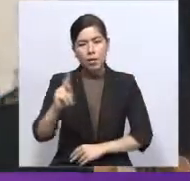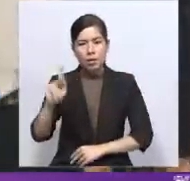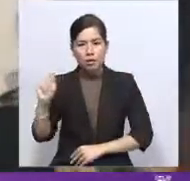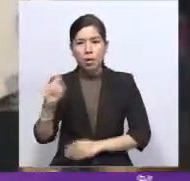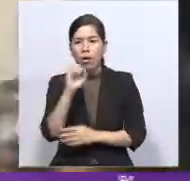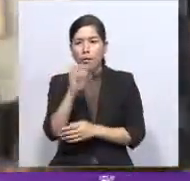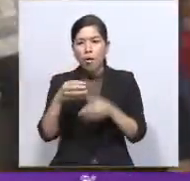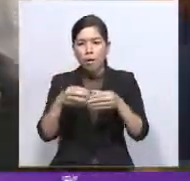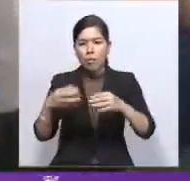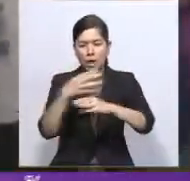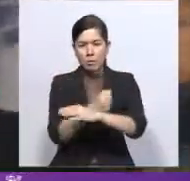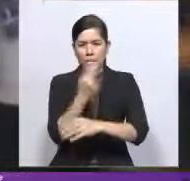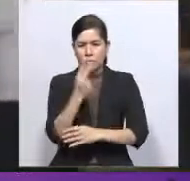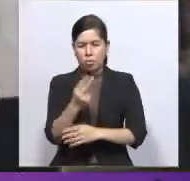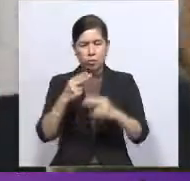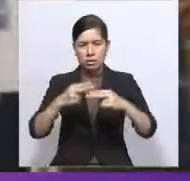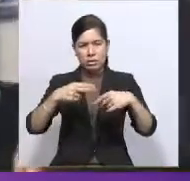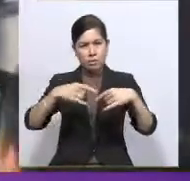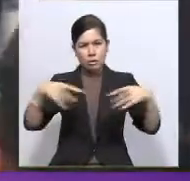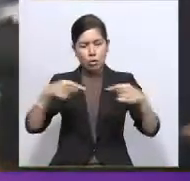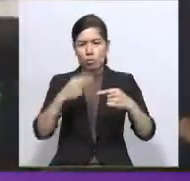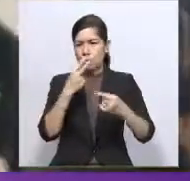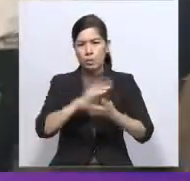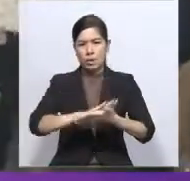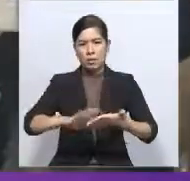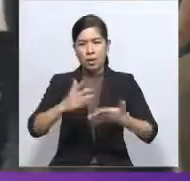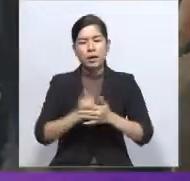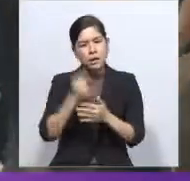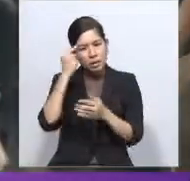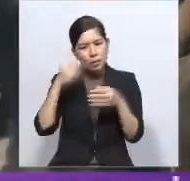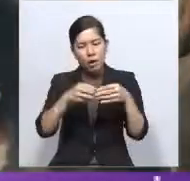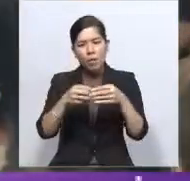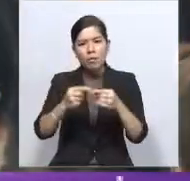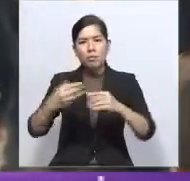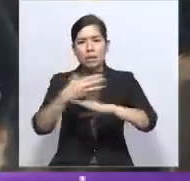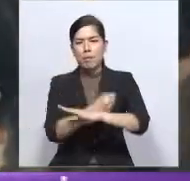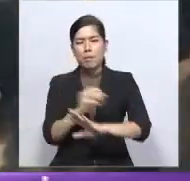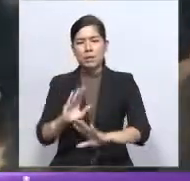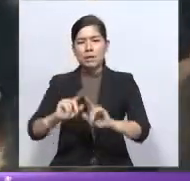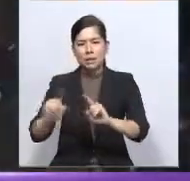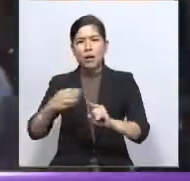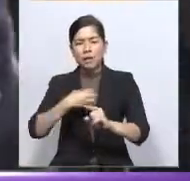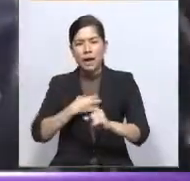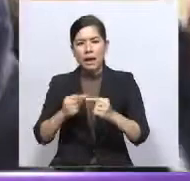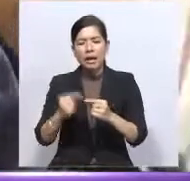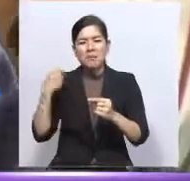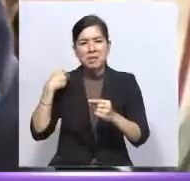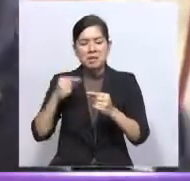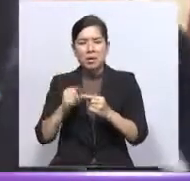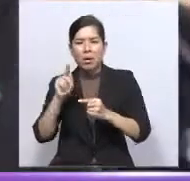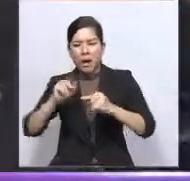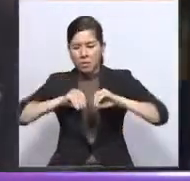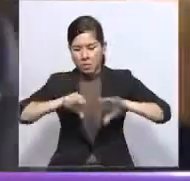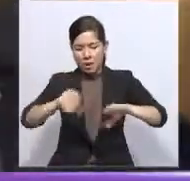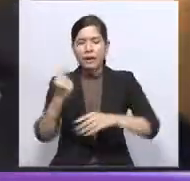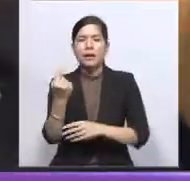างพรรคไม่ควรนำมาตั้งเป็นชื่อพรรคซึ่งคนเหล่านี้ไม่ได้มีเจตนาตั้งพรรคแต่ต้องการให้คนเขียนข่าวเท่านั้นพร้อมกล่าวกับประ